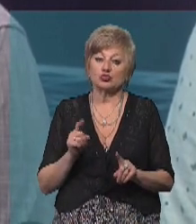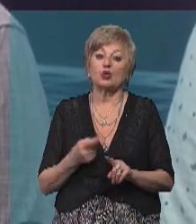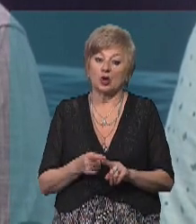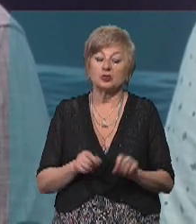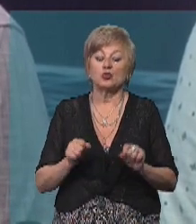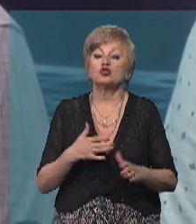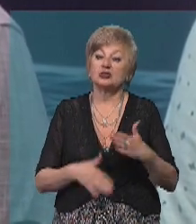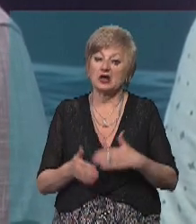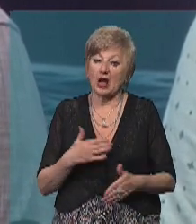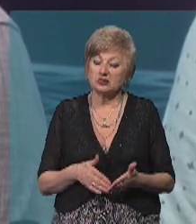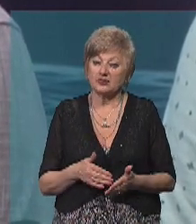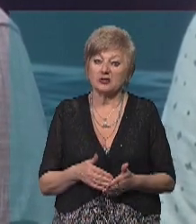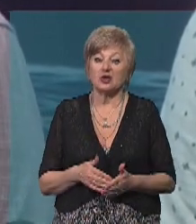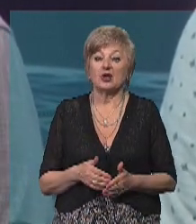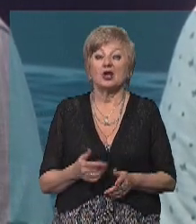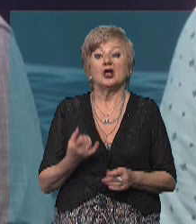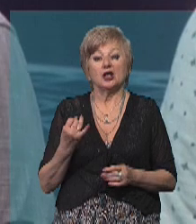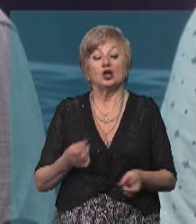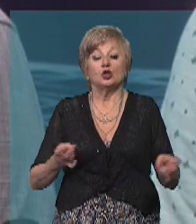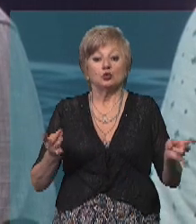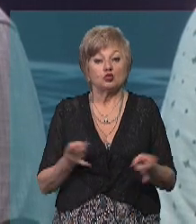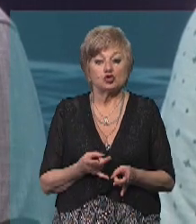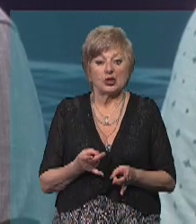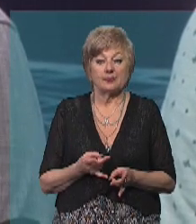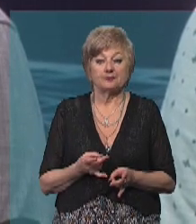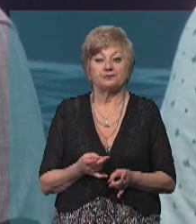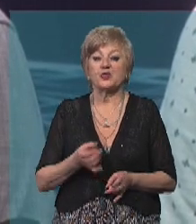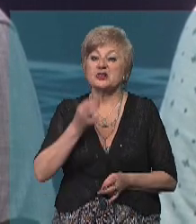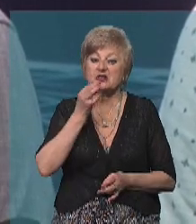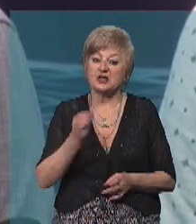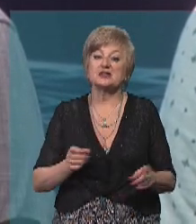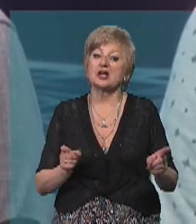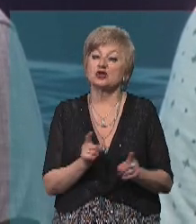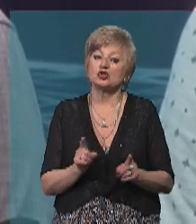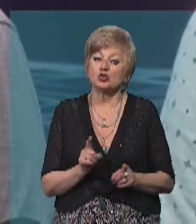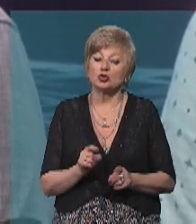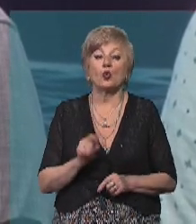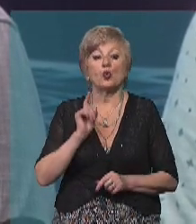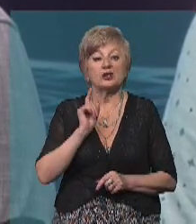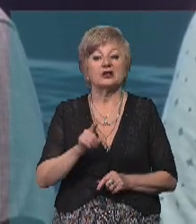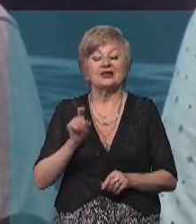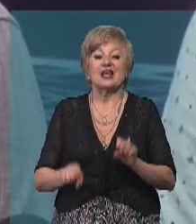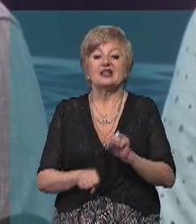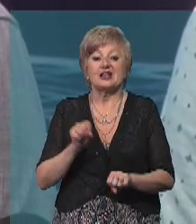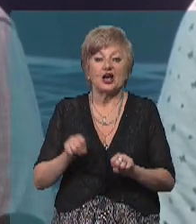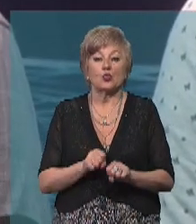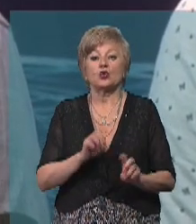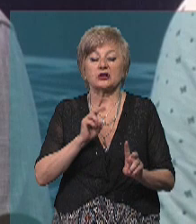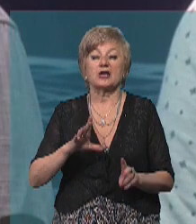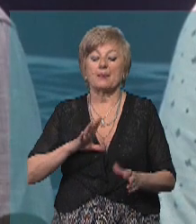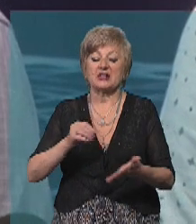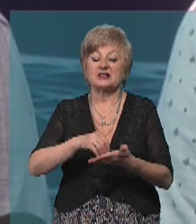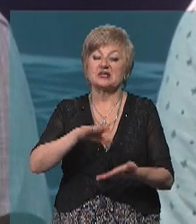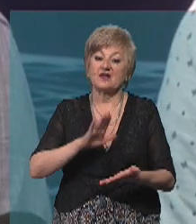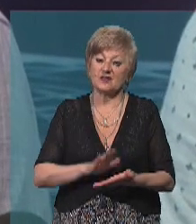Так? І варто сказати також про ті порушення, які нами було